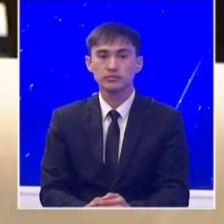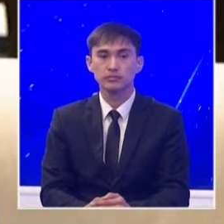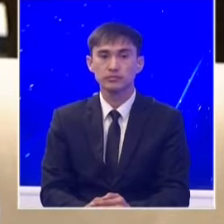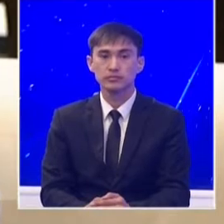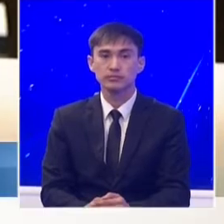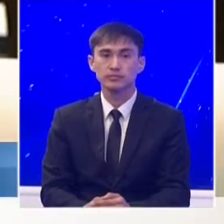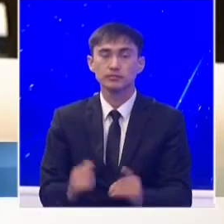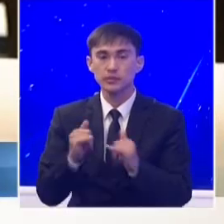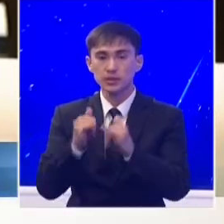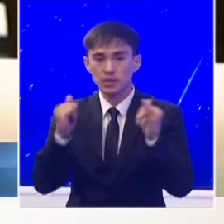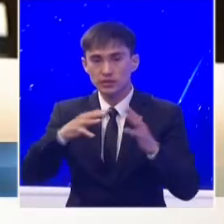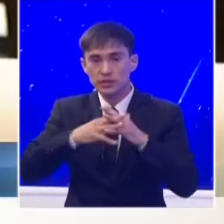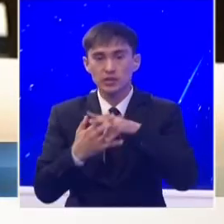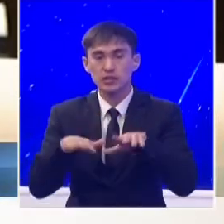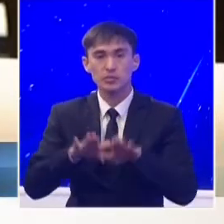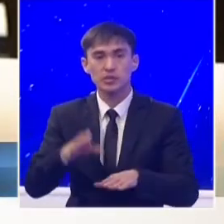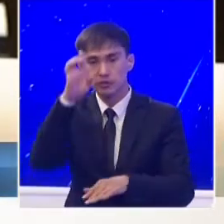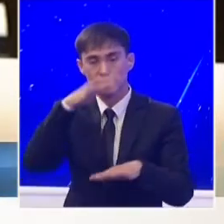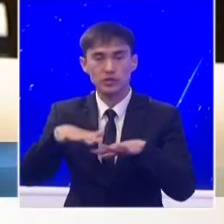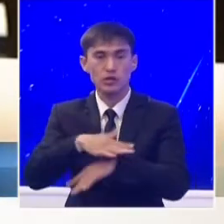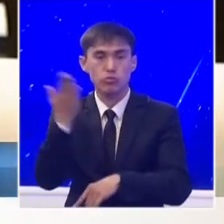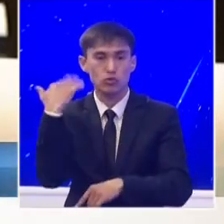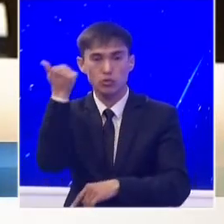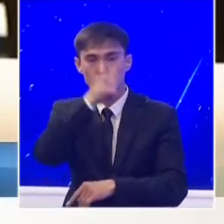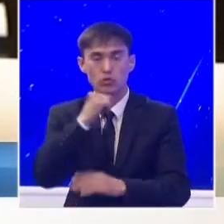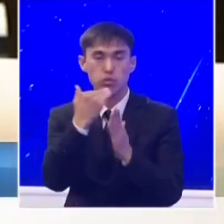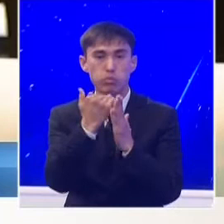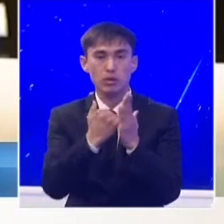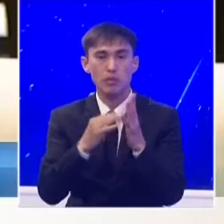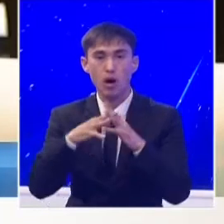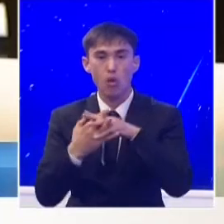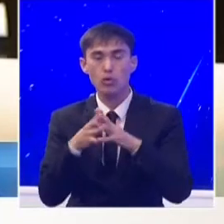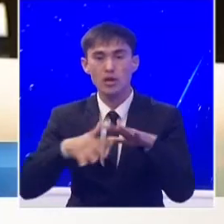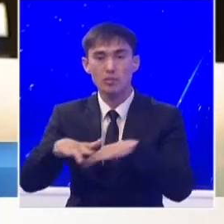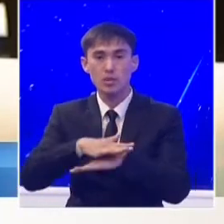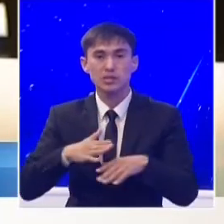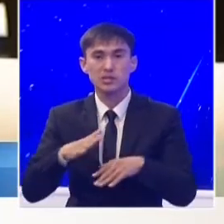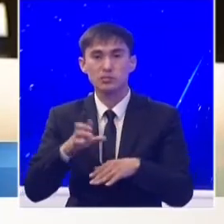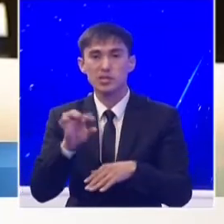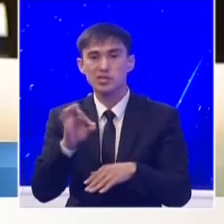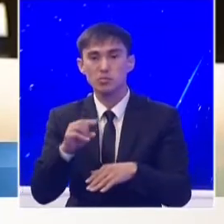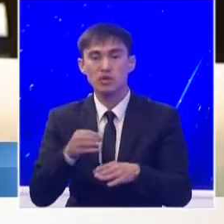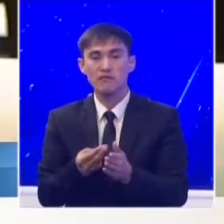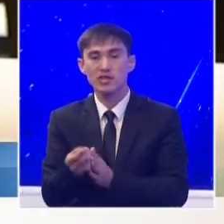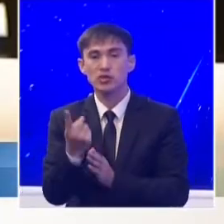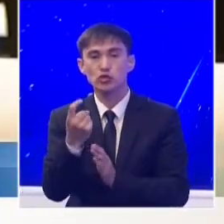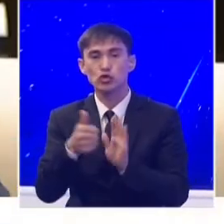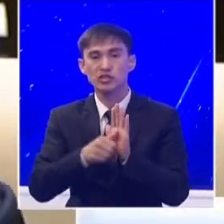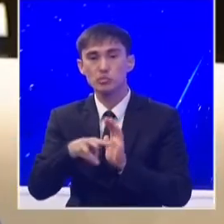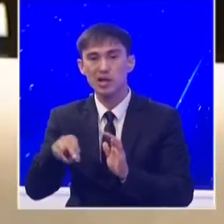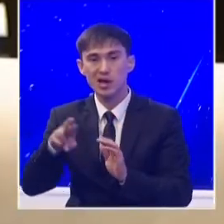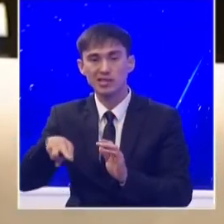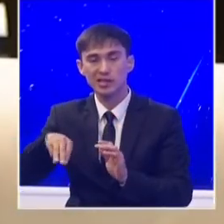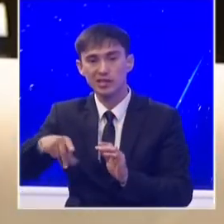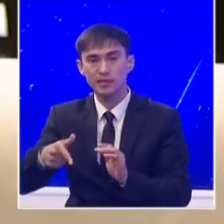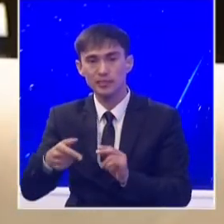для развития сельской местности в стране в прошлом году по программе а will be саги было выделено сто шесть миллиардов тенге сейчас